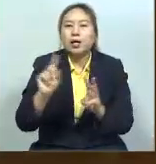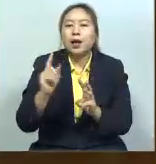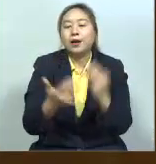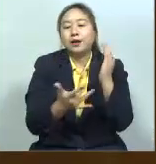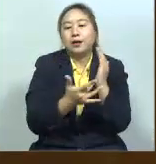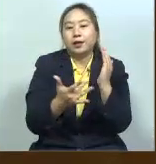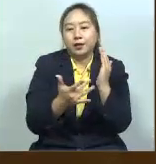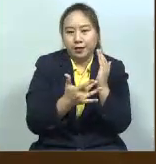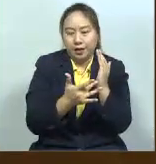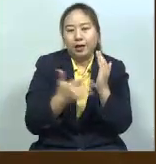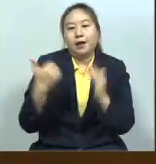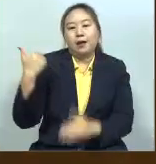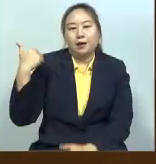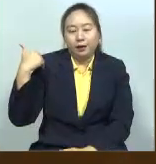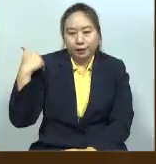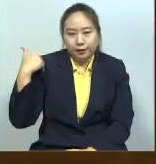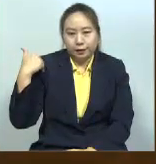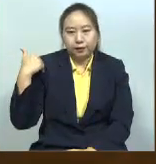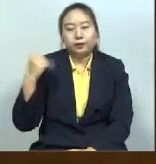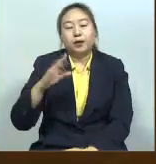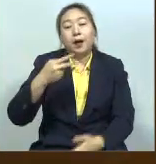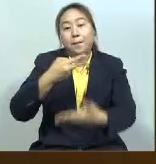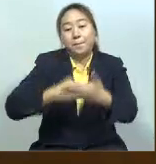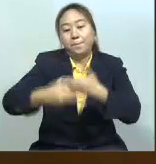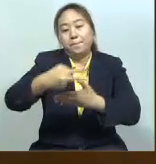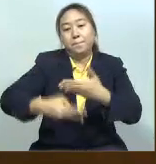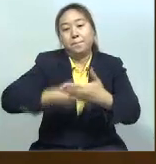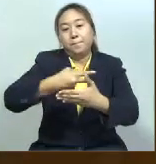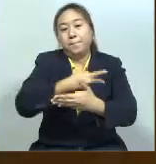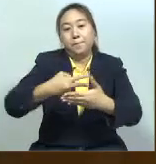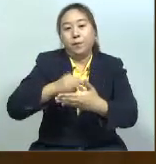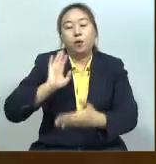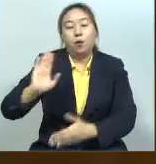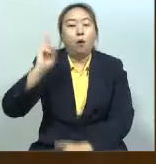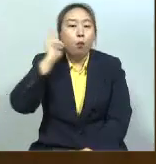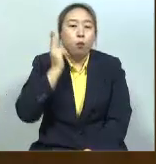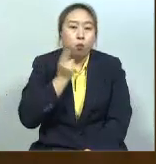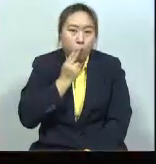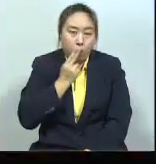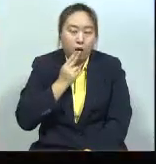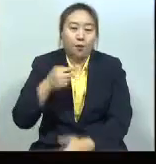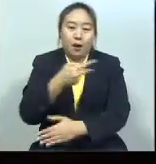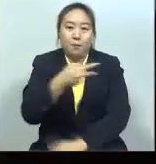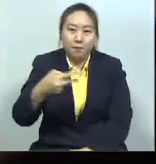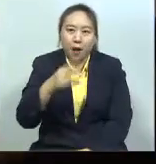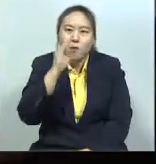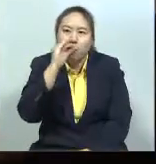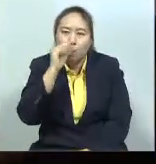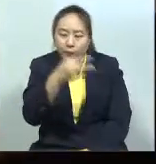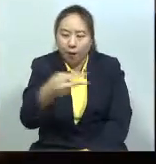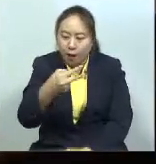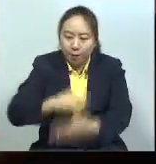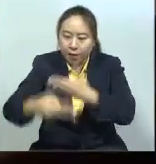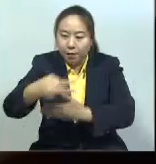ลยีการใส่คำบรรยายแบบ closed caption สำหรับผู้พิการทางการได้ยินและการบรรยายภาพด้วย